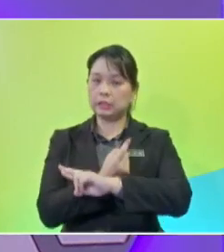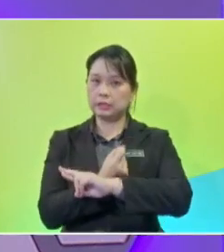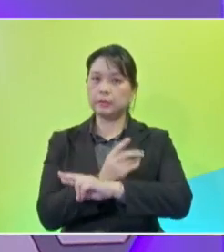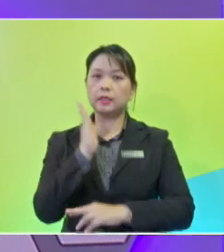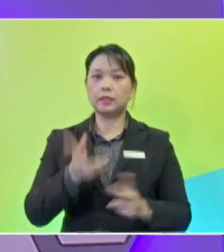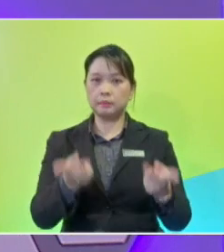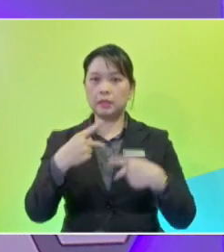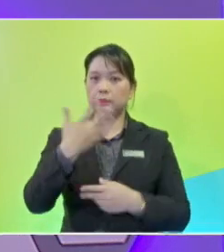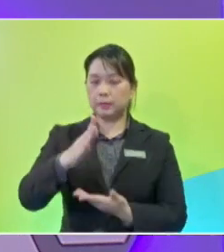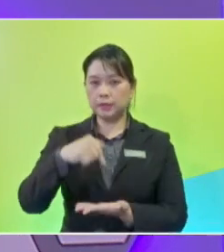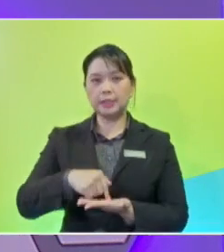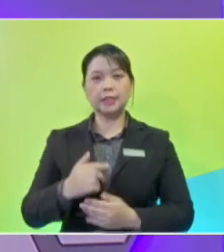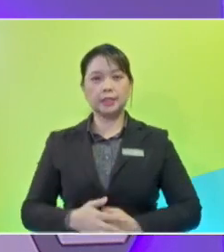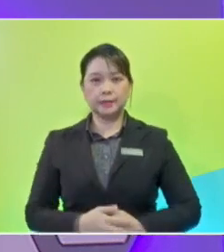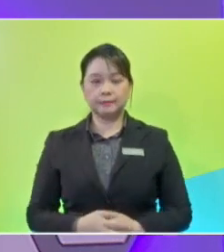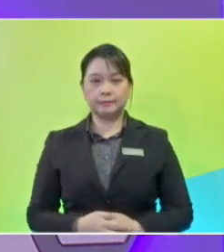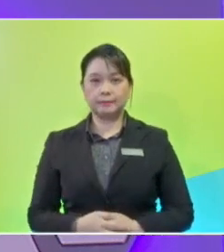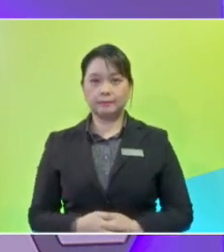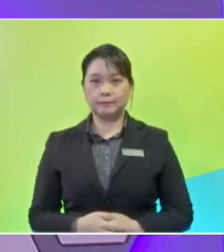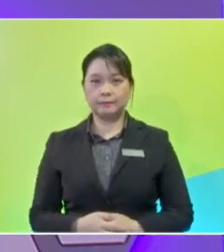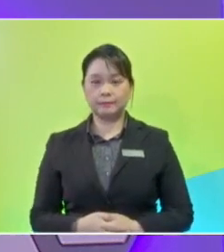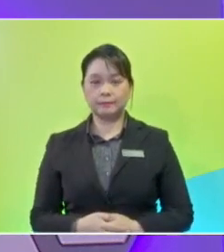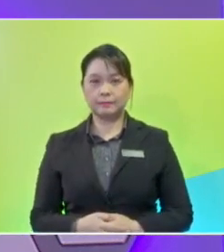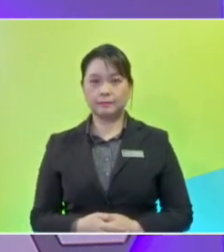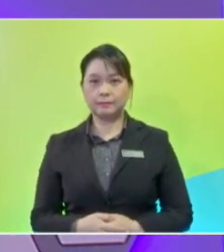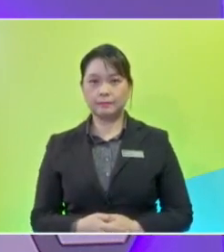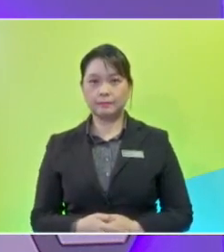akan kembali di sebelah sini dan sukses SPM 2022